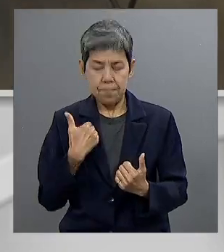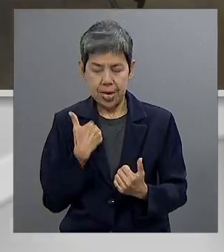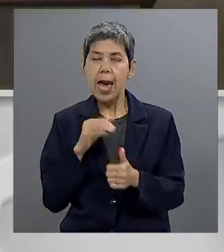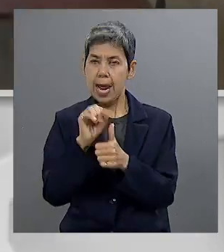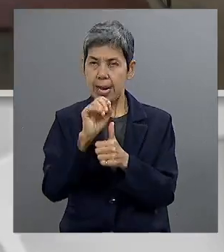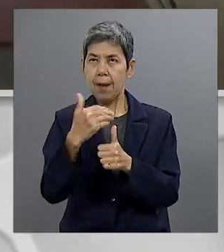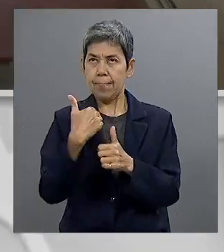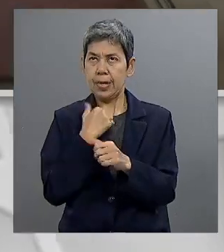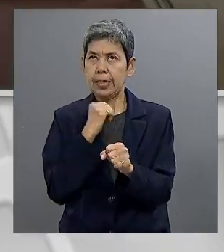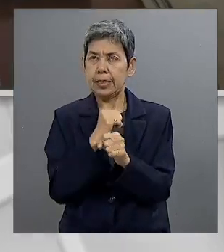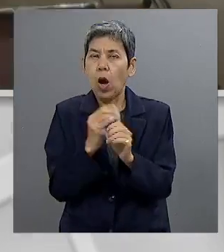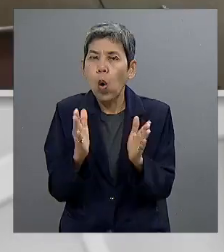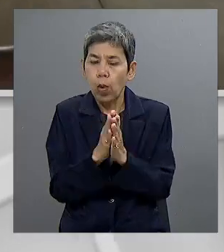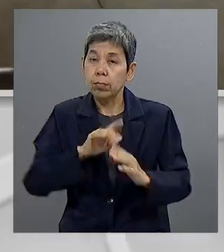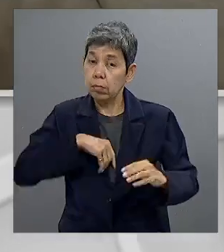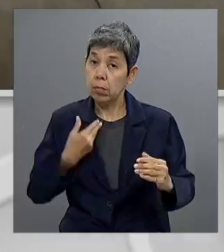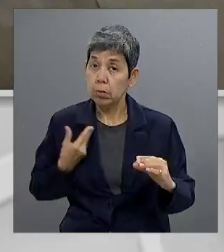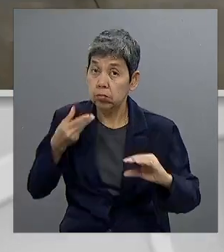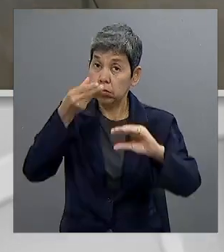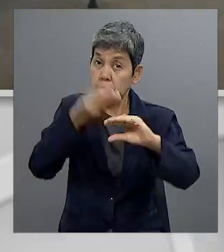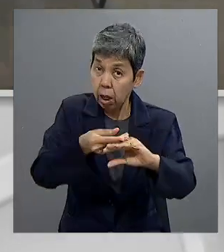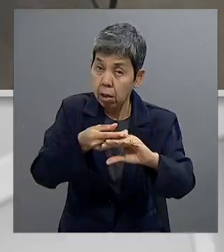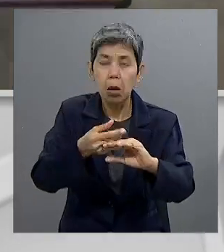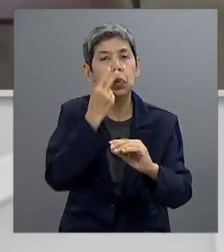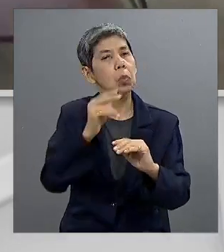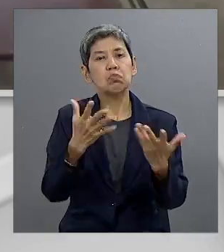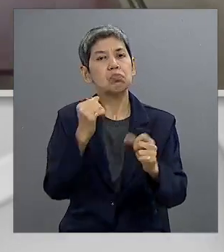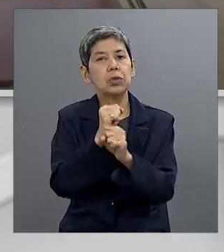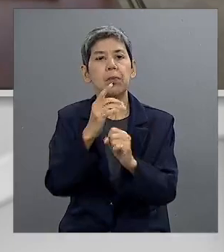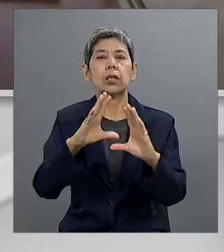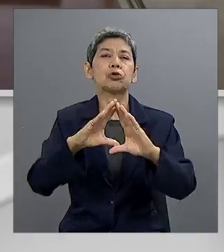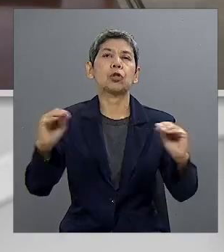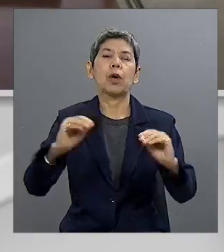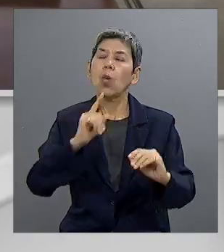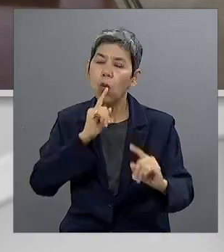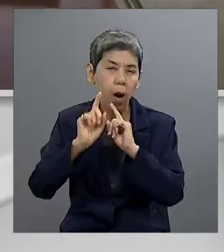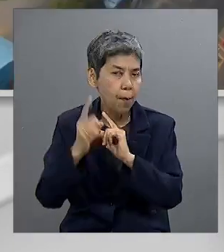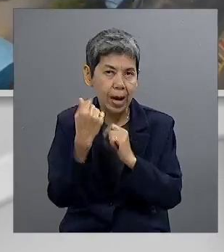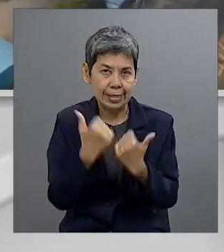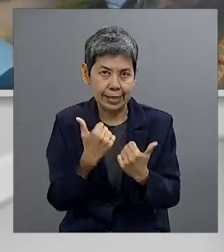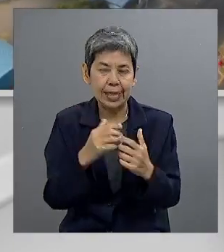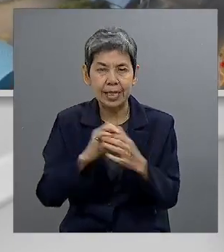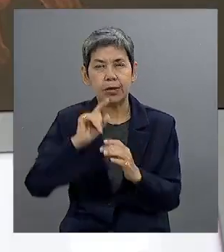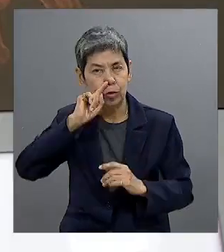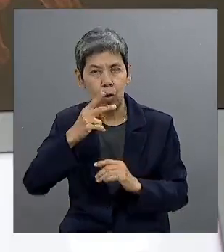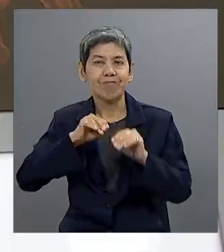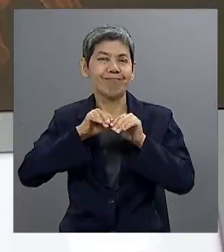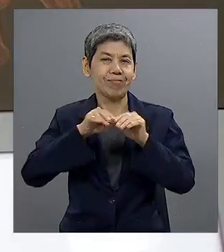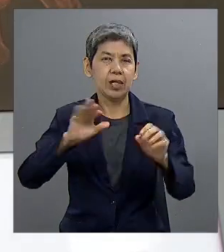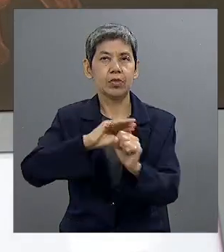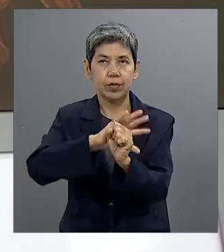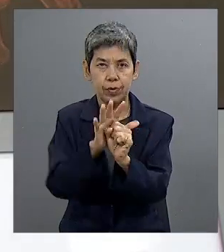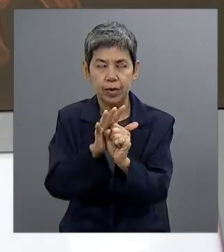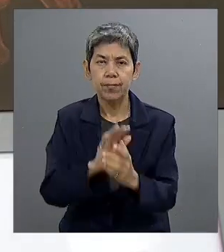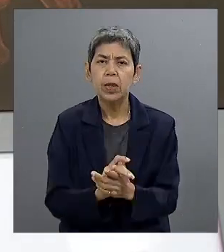ใช้หลักร่วมจ่ายแต่ประกอบว่าเรื่องนี้เงียบหายไปแล้วก็เพิ่งจะมาพูดคุยกันในการระบาดรอบหมายครั้งนี้นั่นเองค่ะการควบ